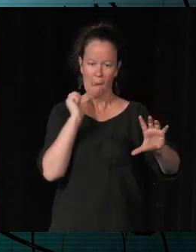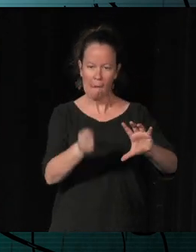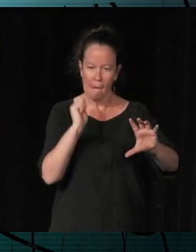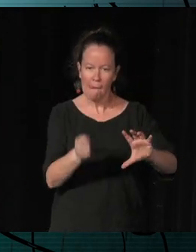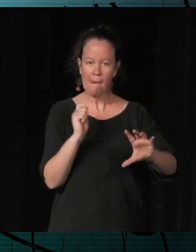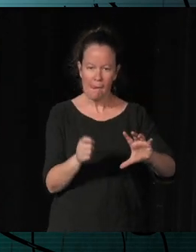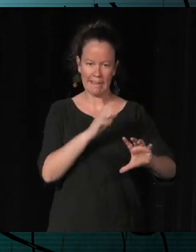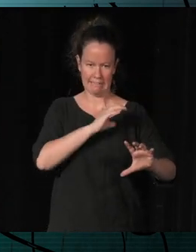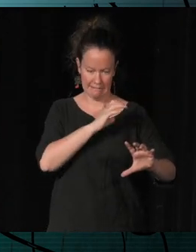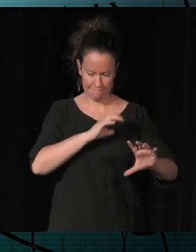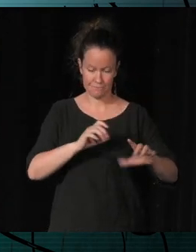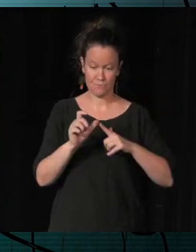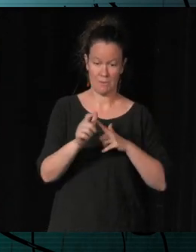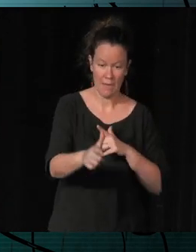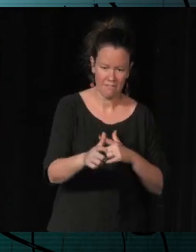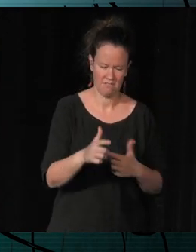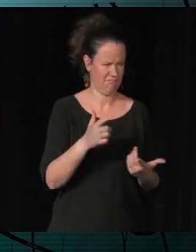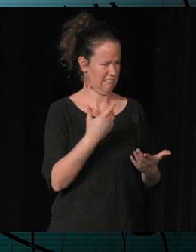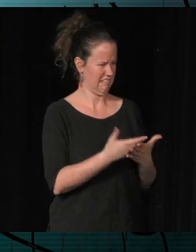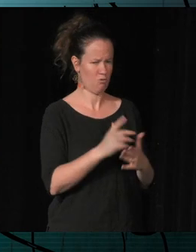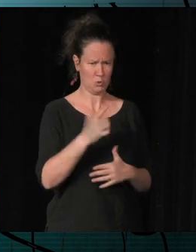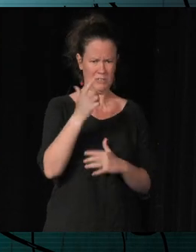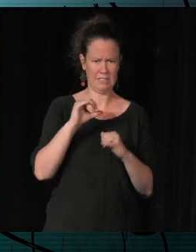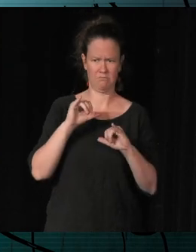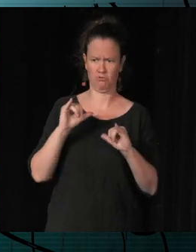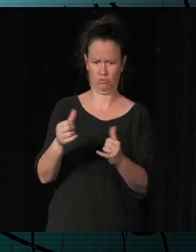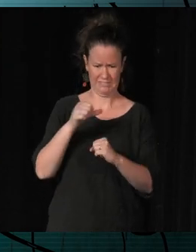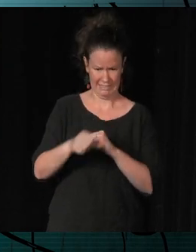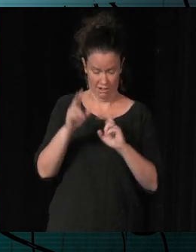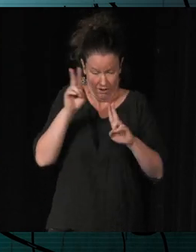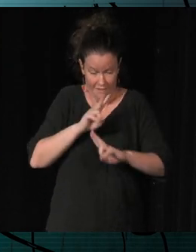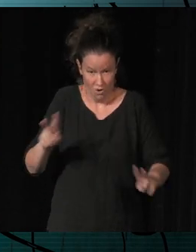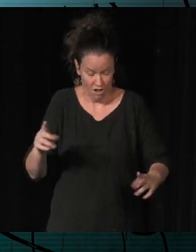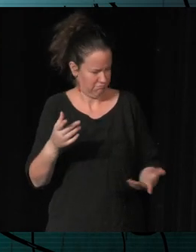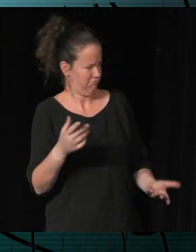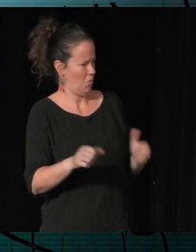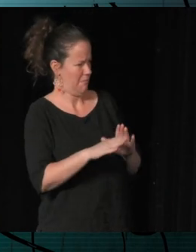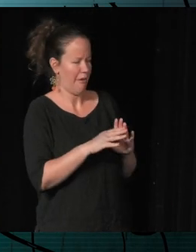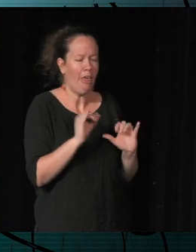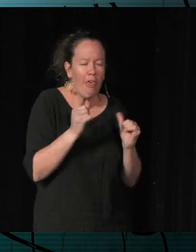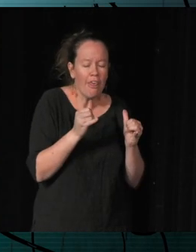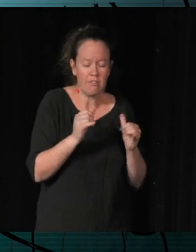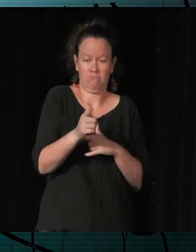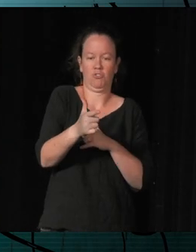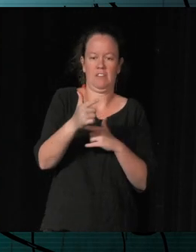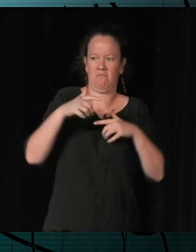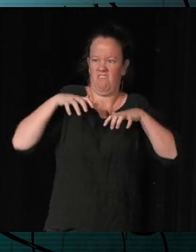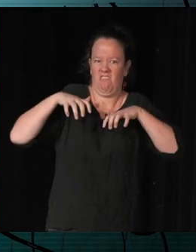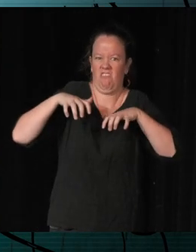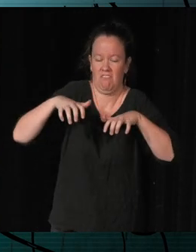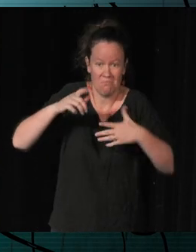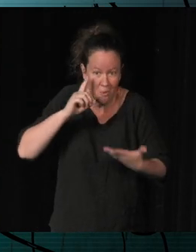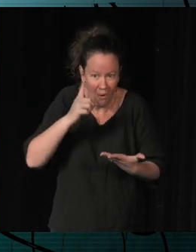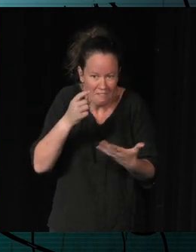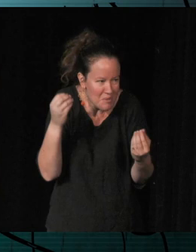dit au deuxième jeu je vais essayer de terroriser tout le monde alors non ça s'est pas passé comme ça d'où ça vient cette envie de faire peur aux gens non alors ça s'est pas passé dans l'ordre comme ça